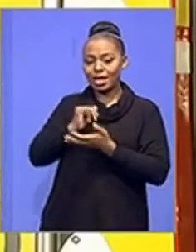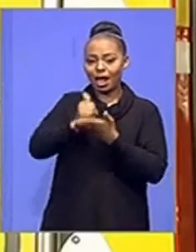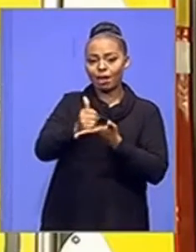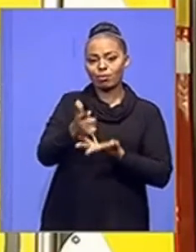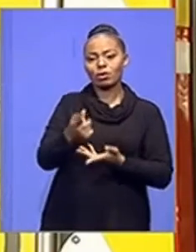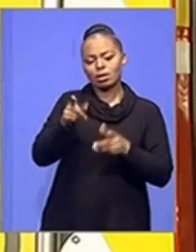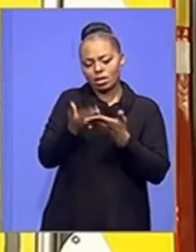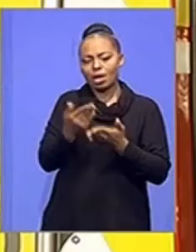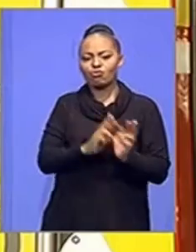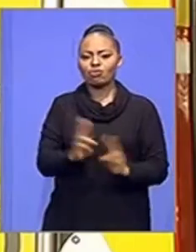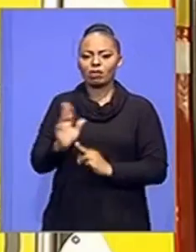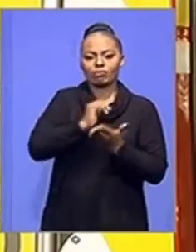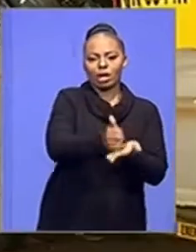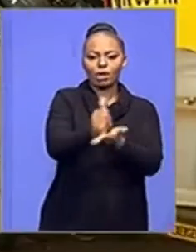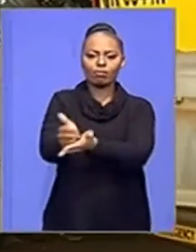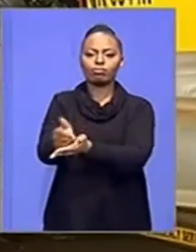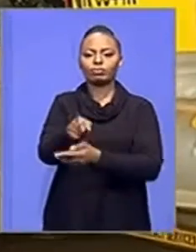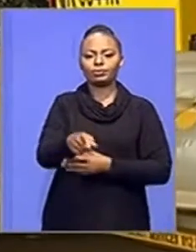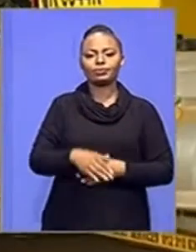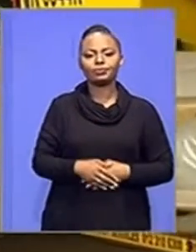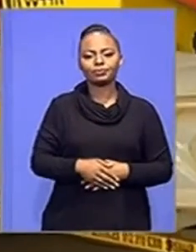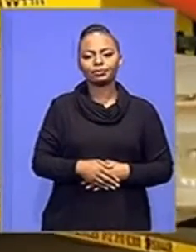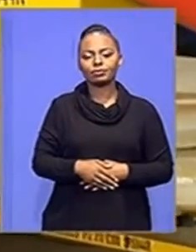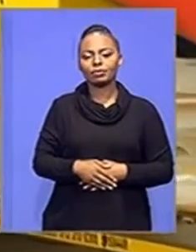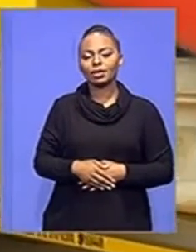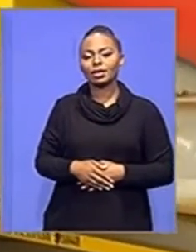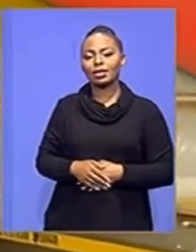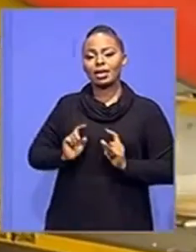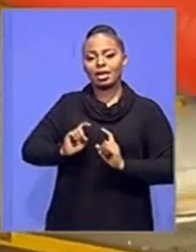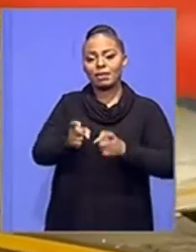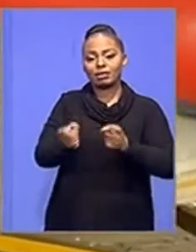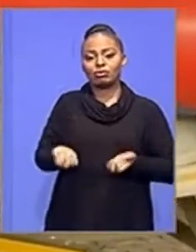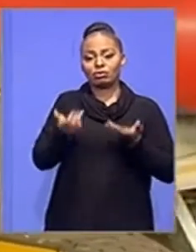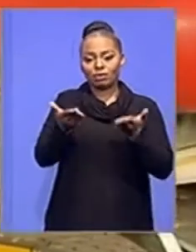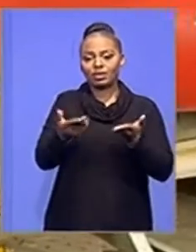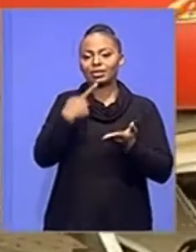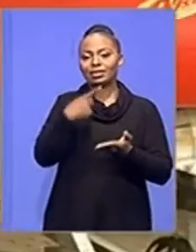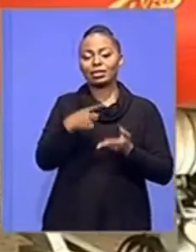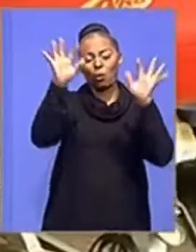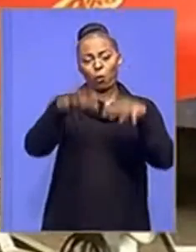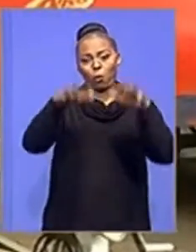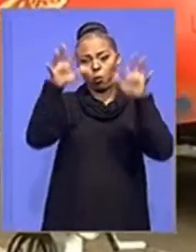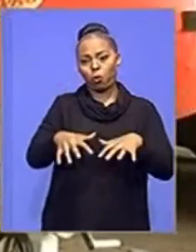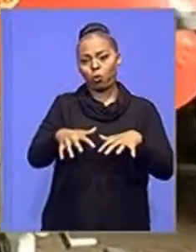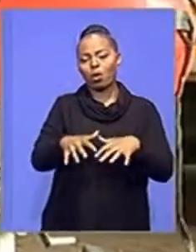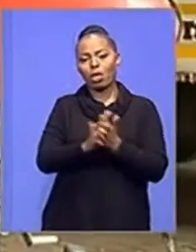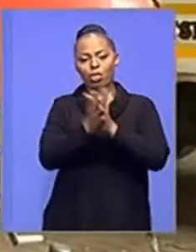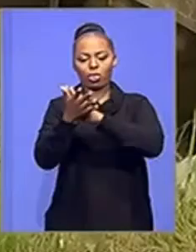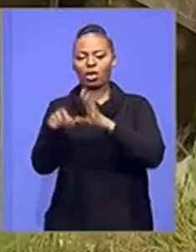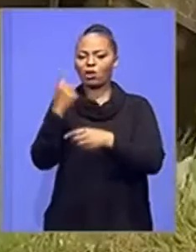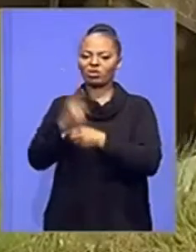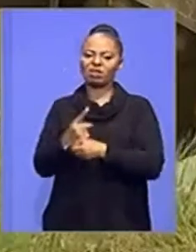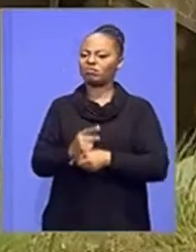re kgone gore re ka ba thusa. Ba ditirelo tsa maemo a bosa ba re ga ba solofele fa dipula tse di maatla di tla ama